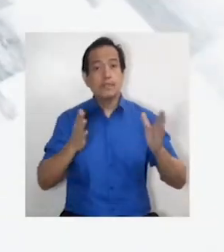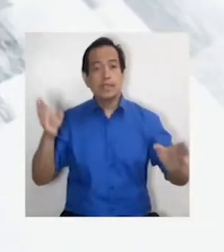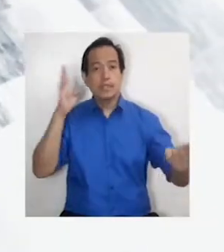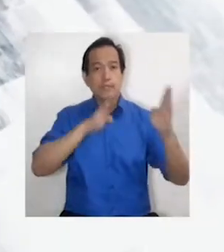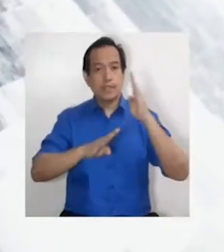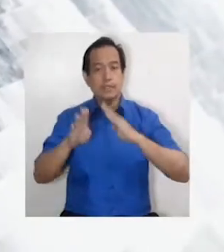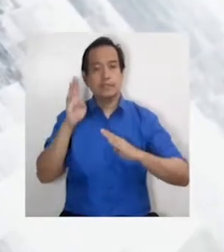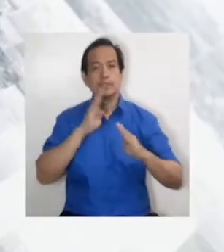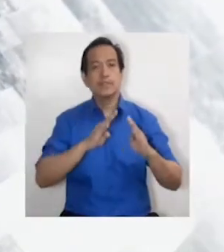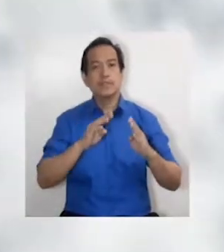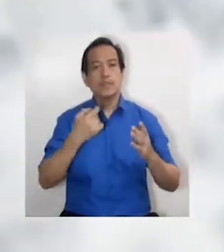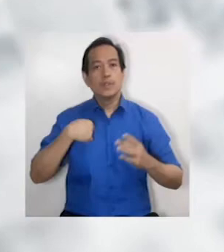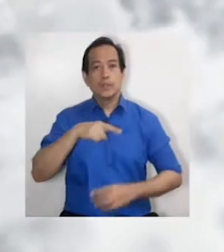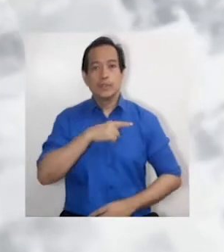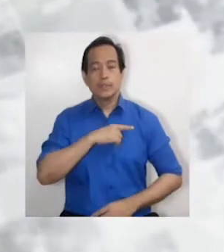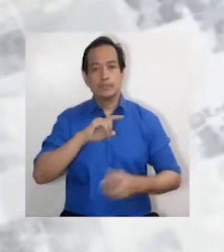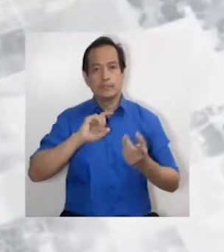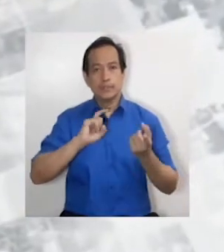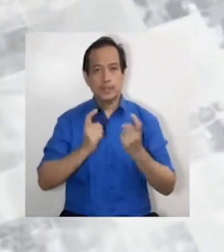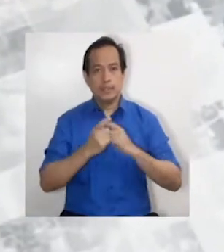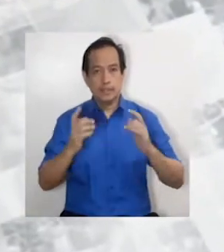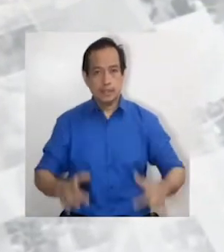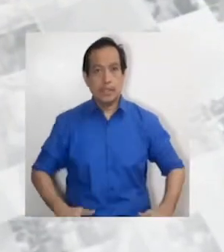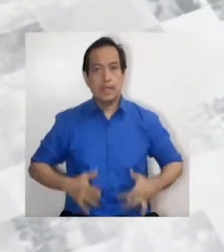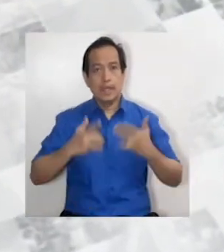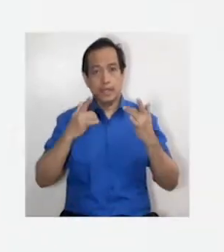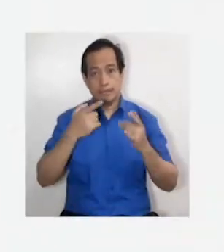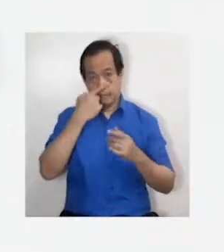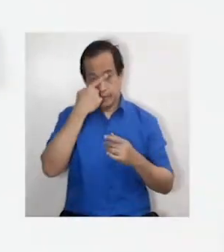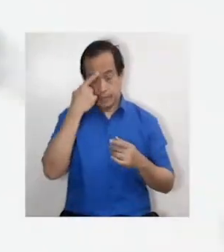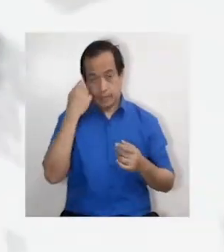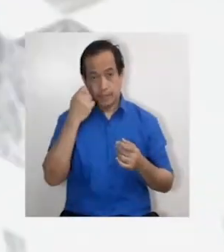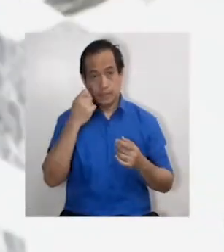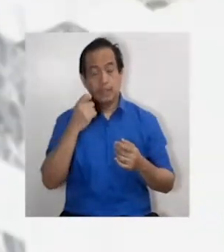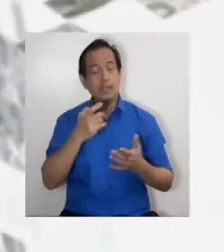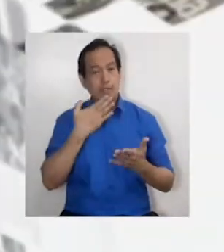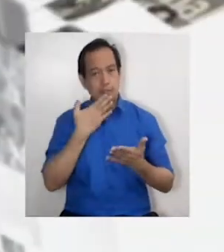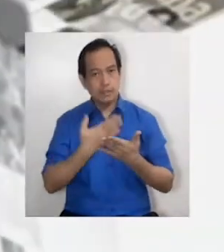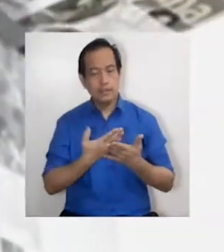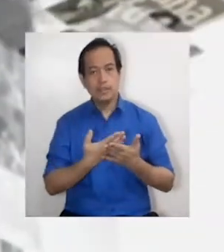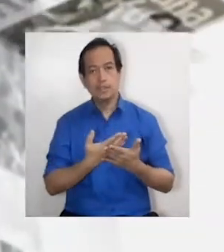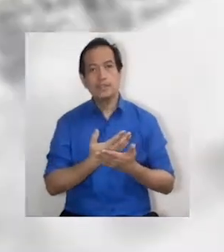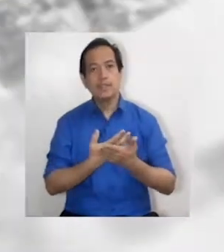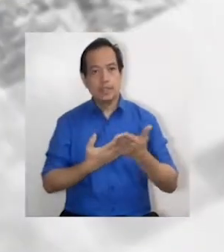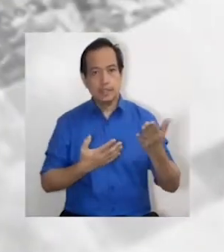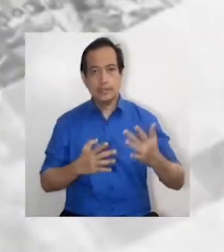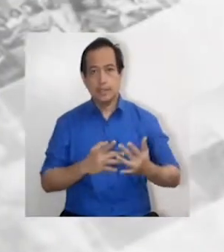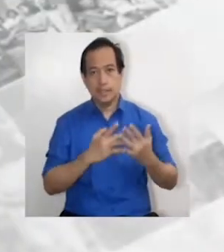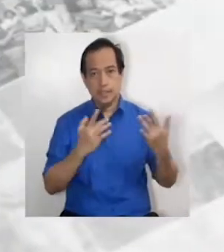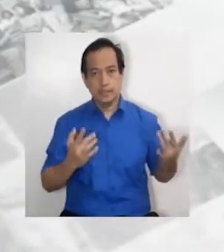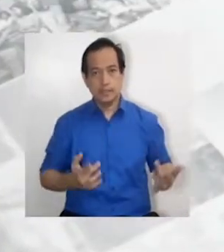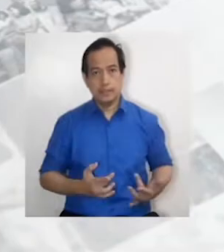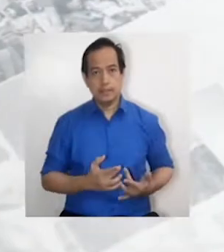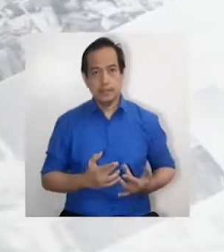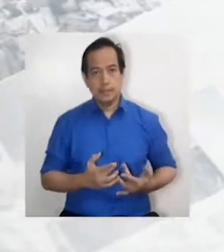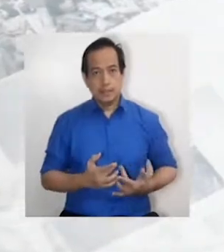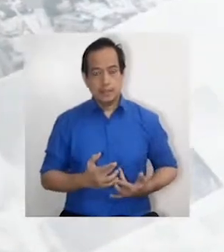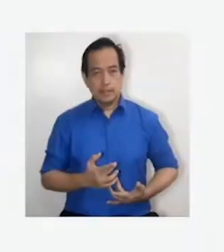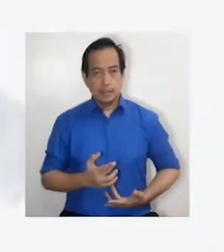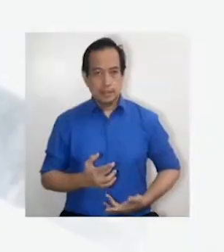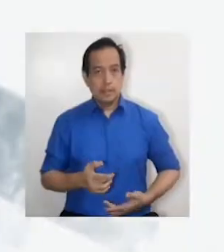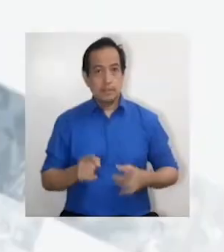problema. Nakapagbago tayo ng mga buhay dahil sa kabutihan loob ng inyong mga